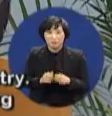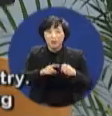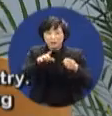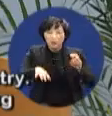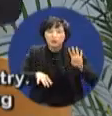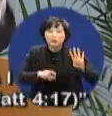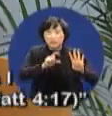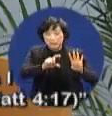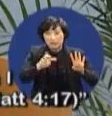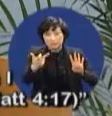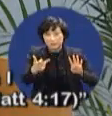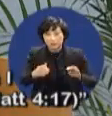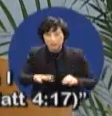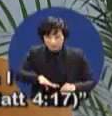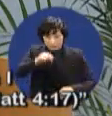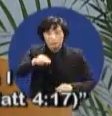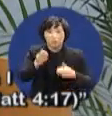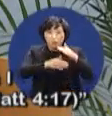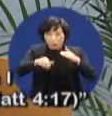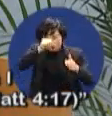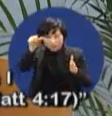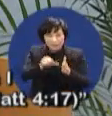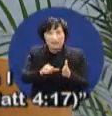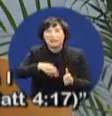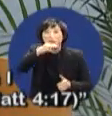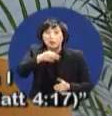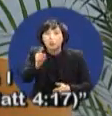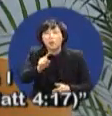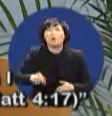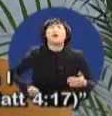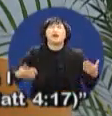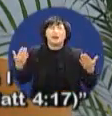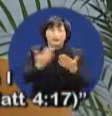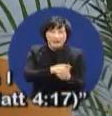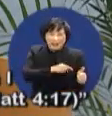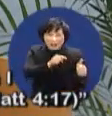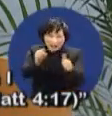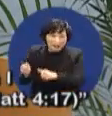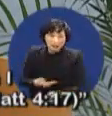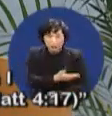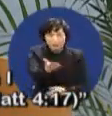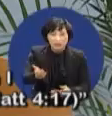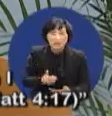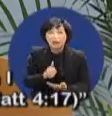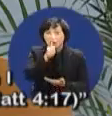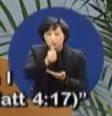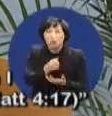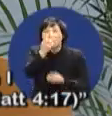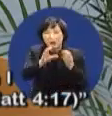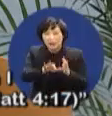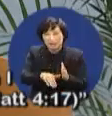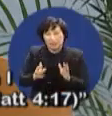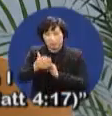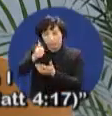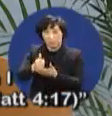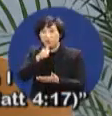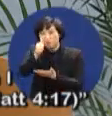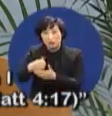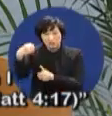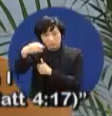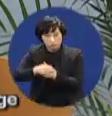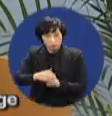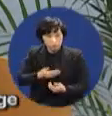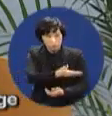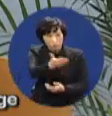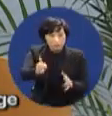17절에 첫 번째 공생의 음성이 회개하라. 너희가 죄를 내놓아야 내가 죄를 짊어지고 죽어서 합법적으로 너희를